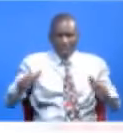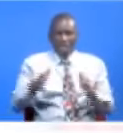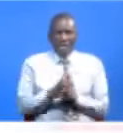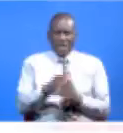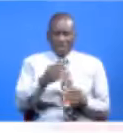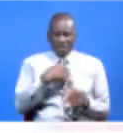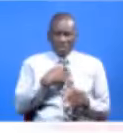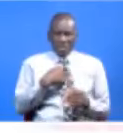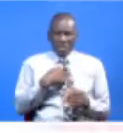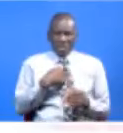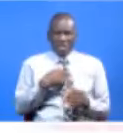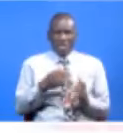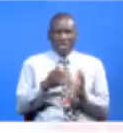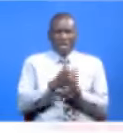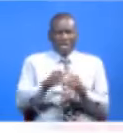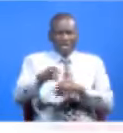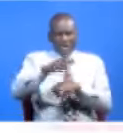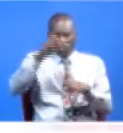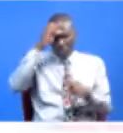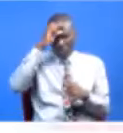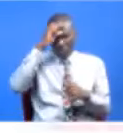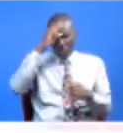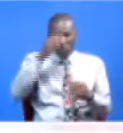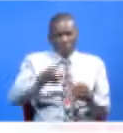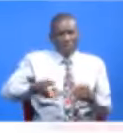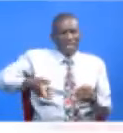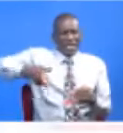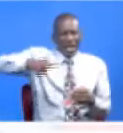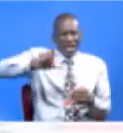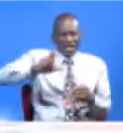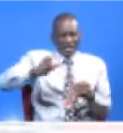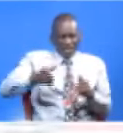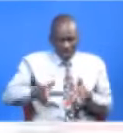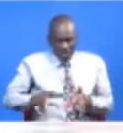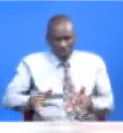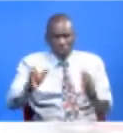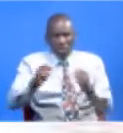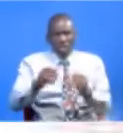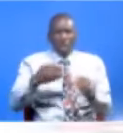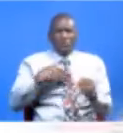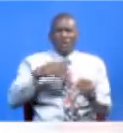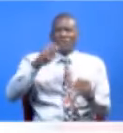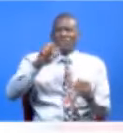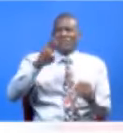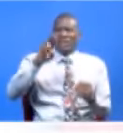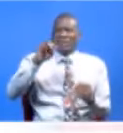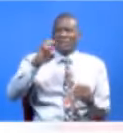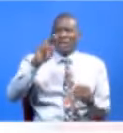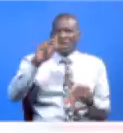mimi na serikali kuu tutaongeza runway na kujenga terminal.